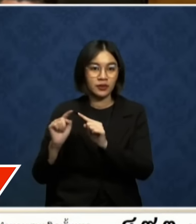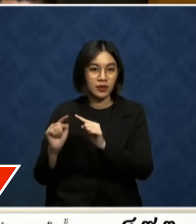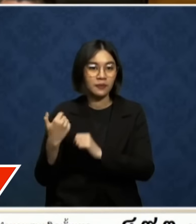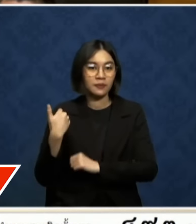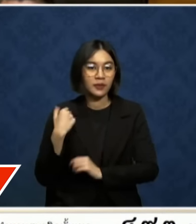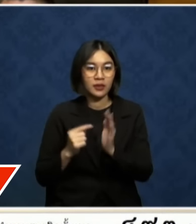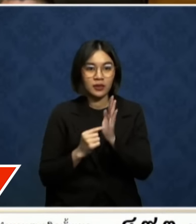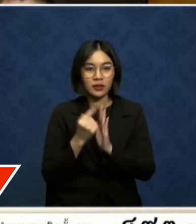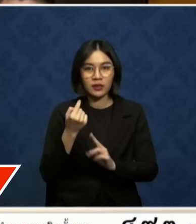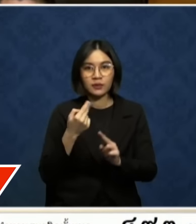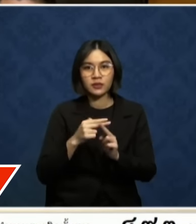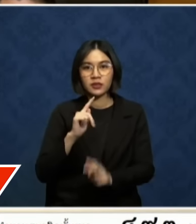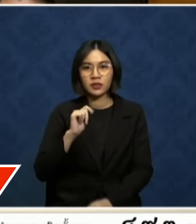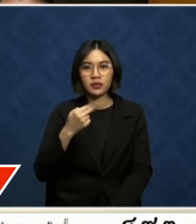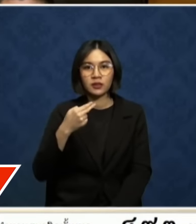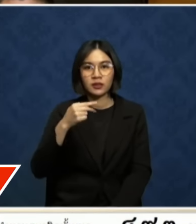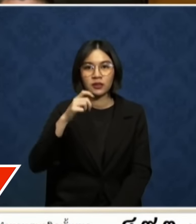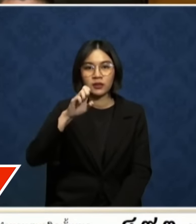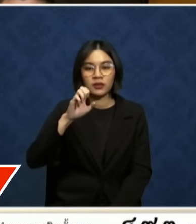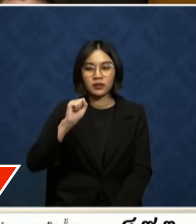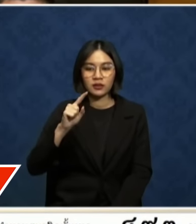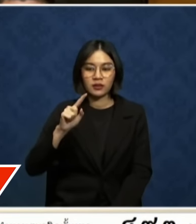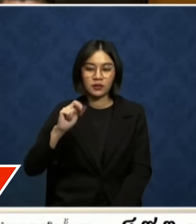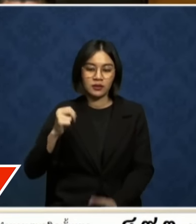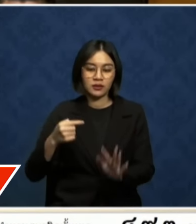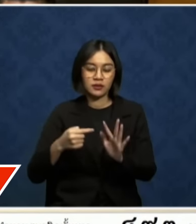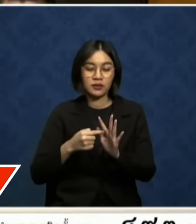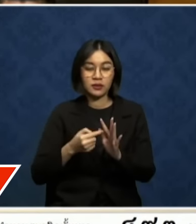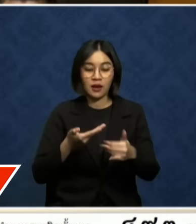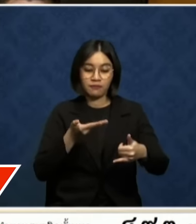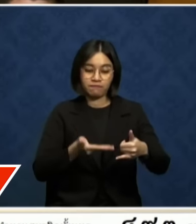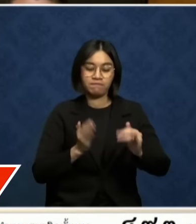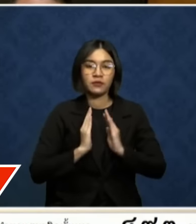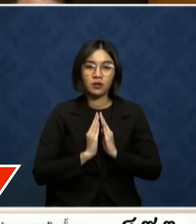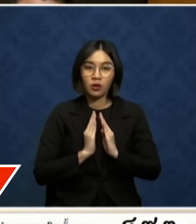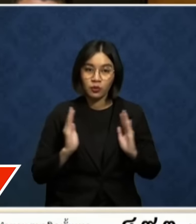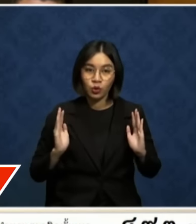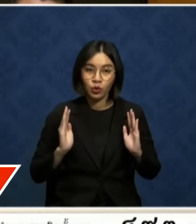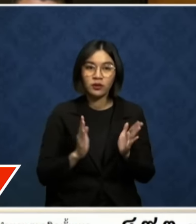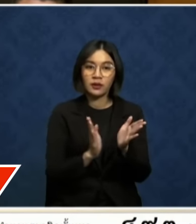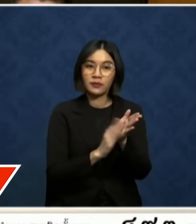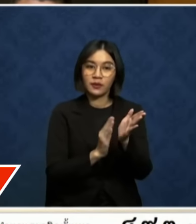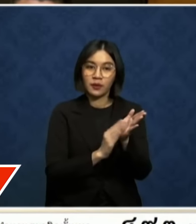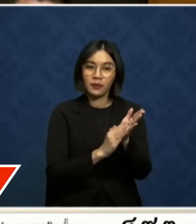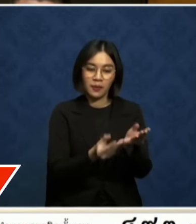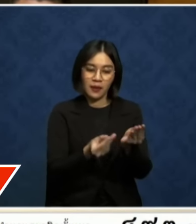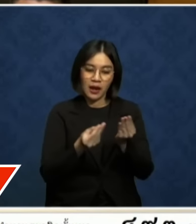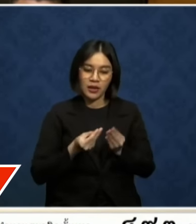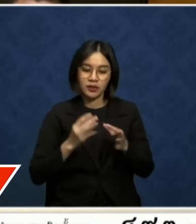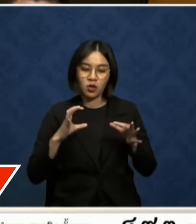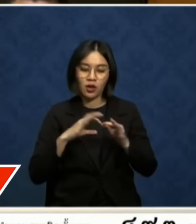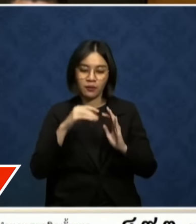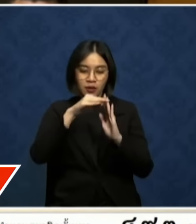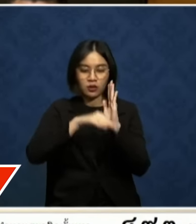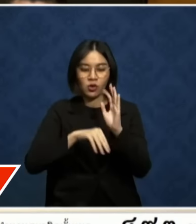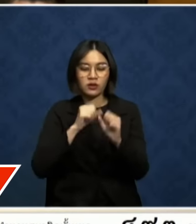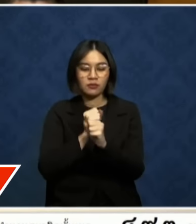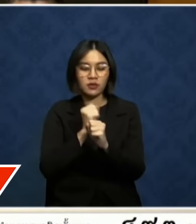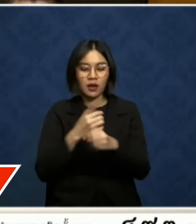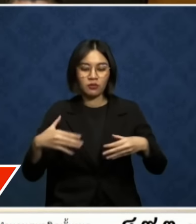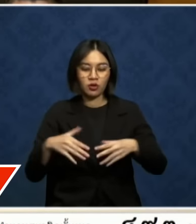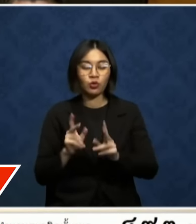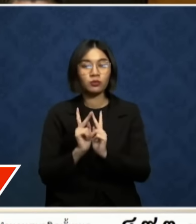ริ่มต้นที่ท่านทิศนานะครับก็ขอบคุณท่านทิศนานะครับที่ได้ชมเชยถึงการทำงานของคณะกรรมการนะ